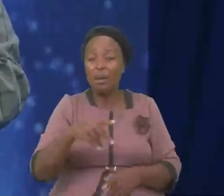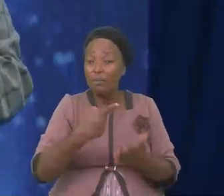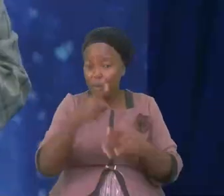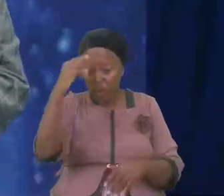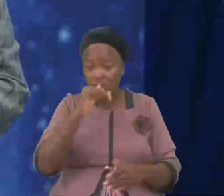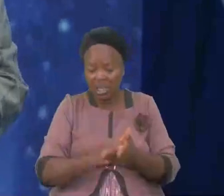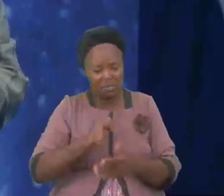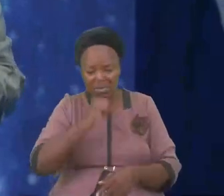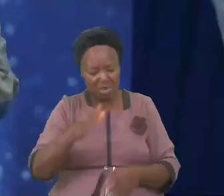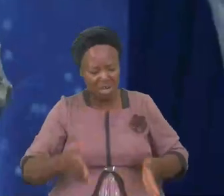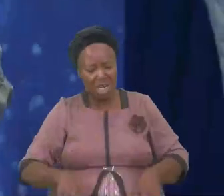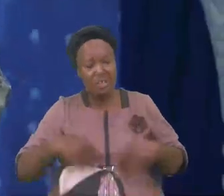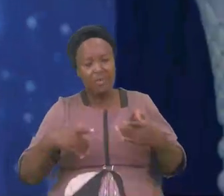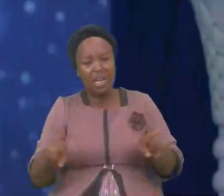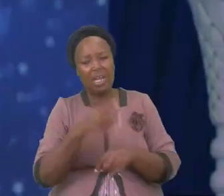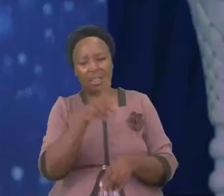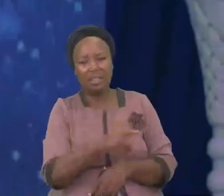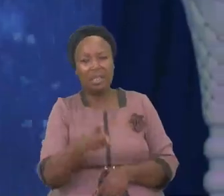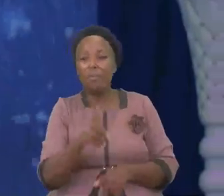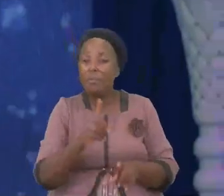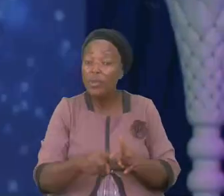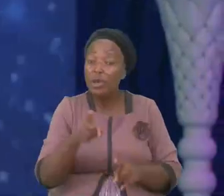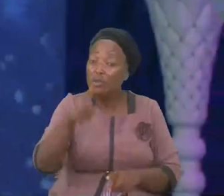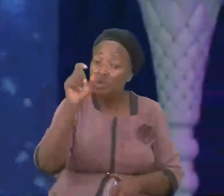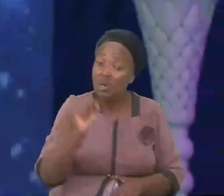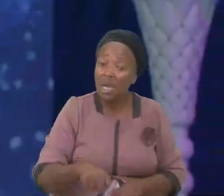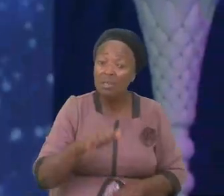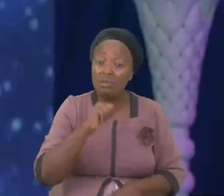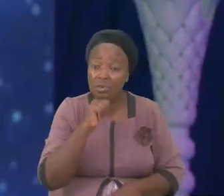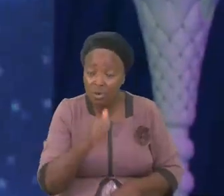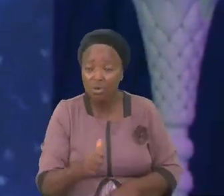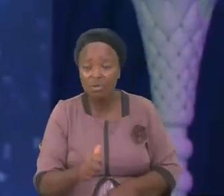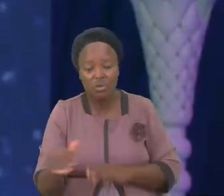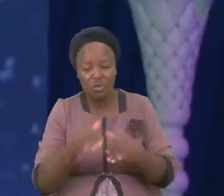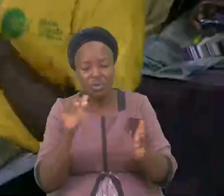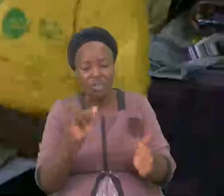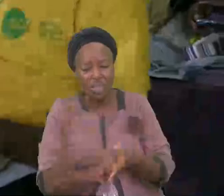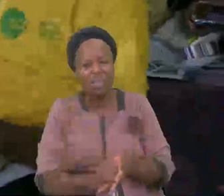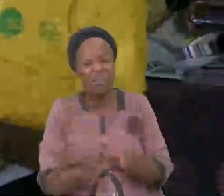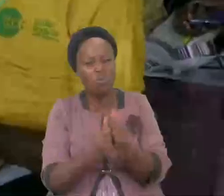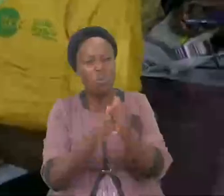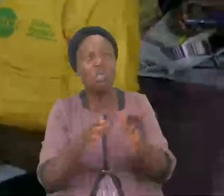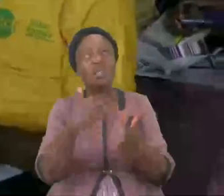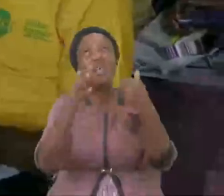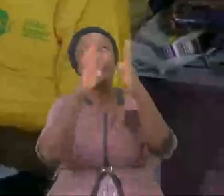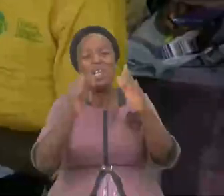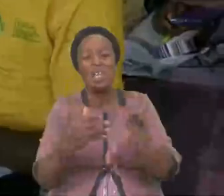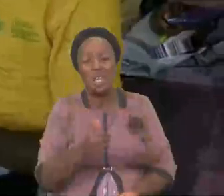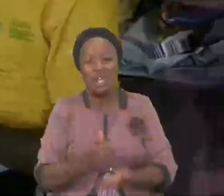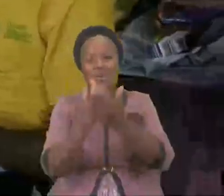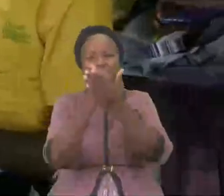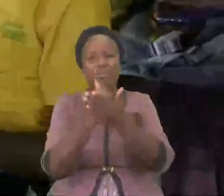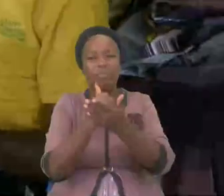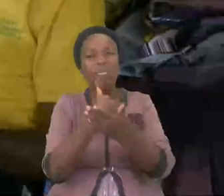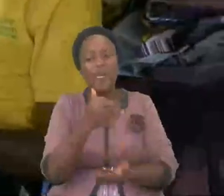donc, je ne veux pas les ressembler, mais tu ne peux pas le faire sans l'aide du ciel.